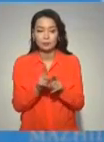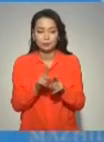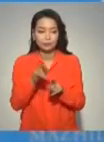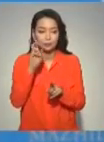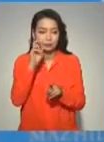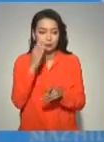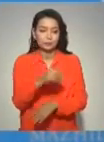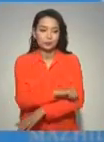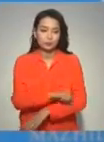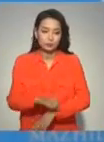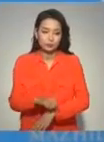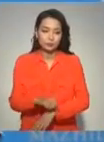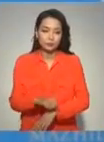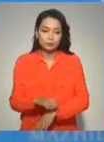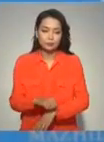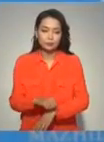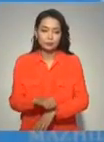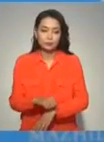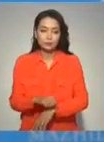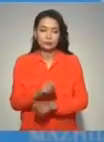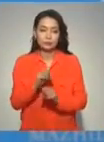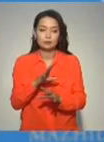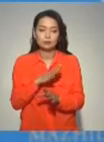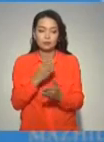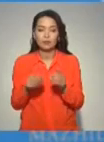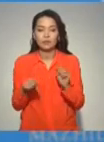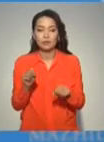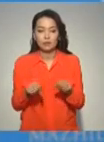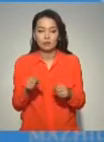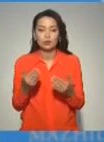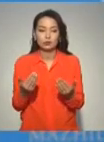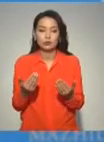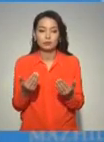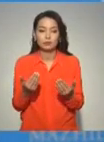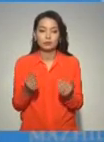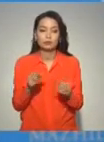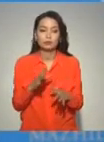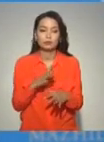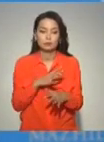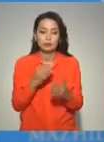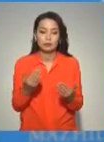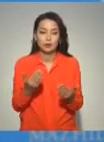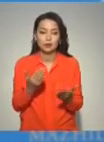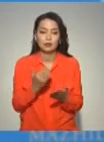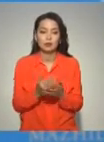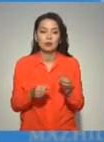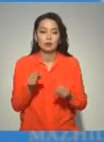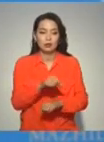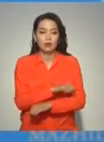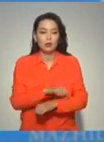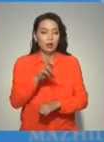государственной границы, если поискать, то возможно, может быть, и есть возможность пересечь государственную границу.